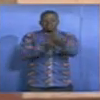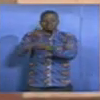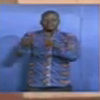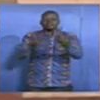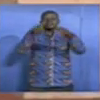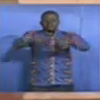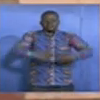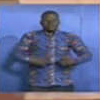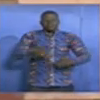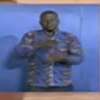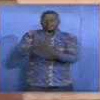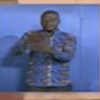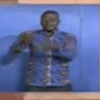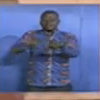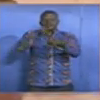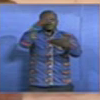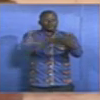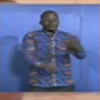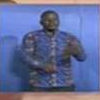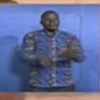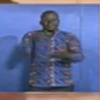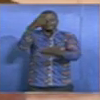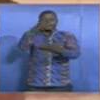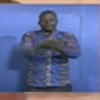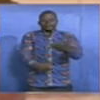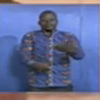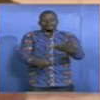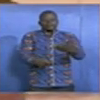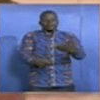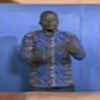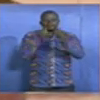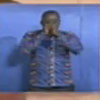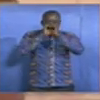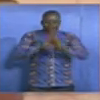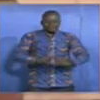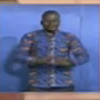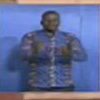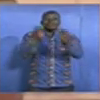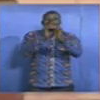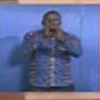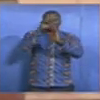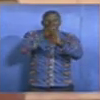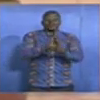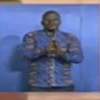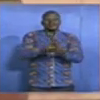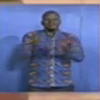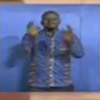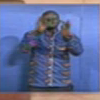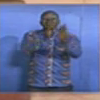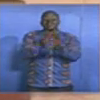valeurs. Des valeurs de paix, mais également un attachement viscéral à la